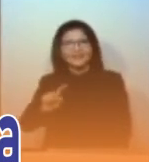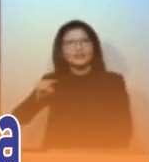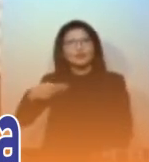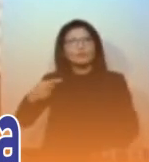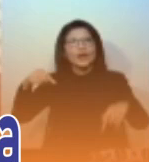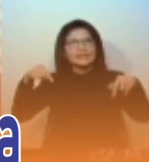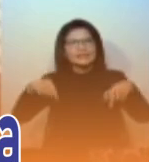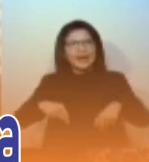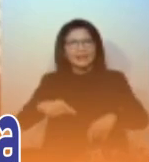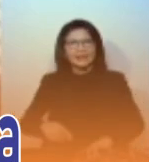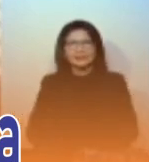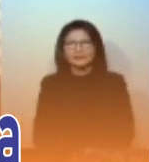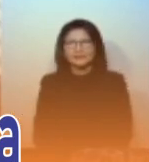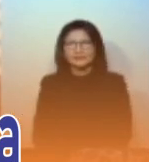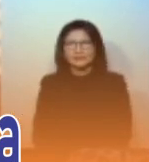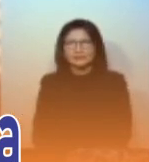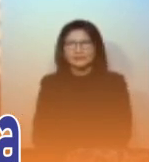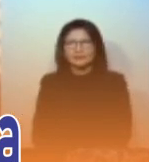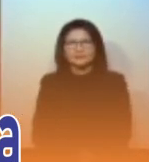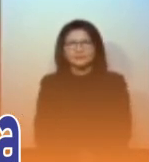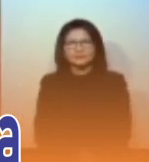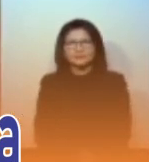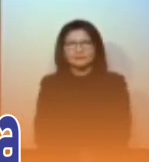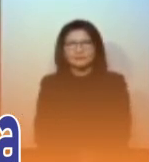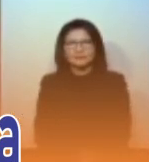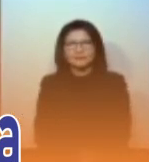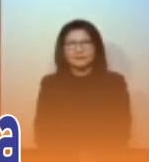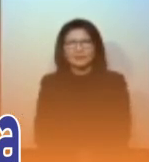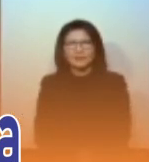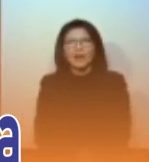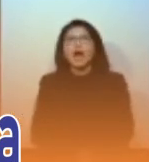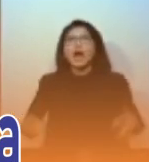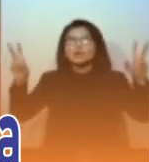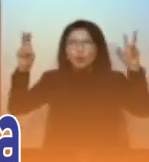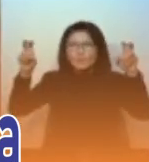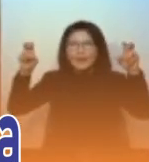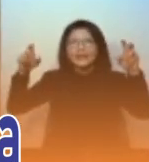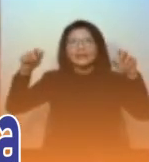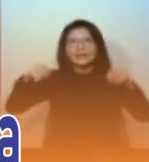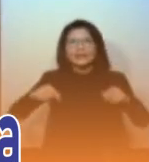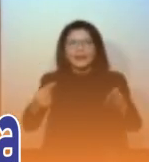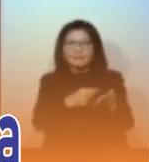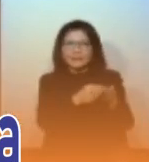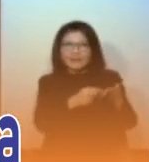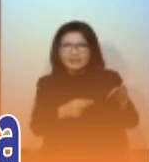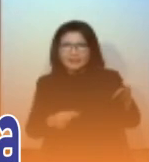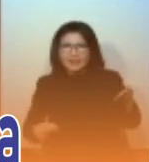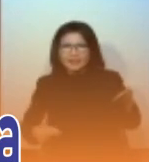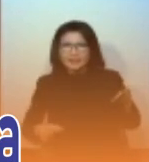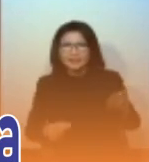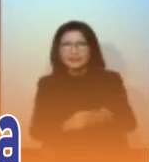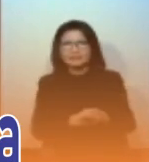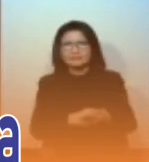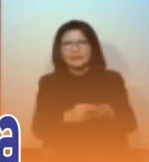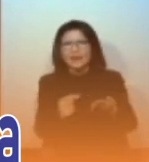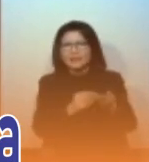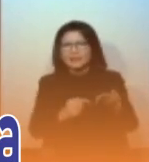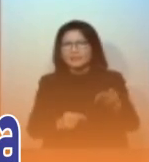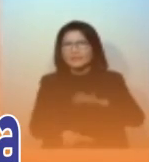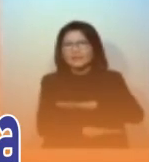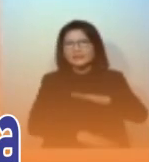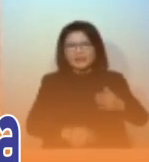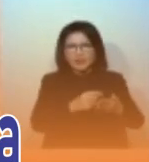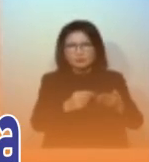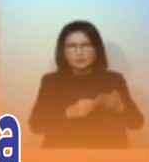dimulai dari sekarang. Terima kasih Pak Prabowo. Isu ini sangat kontekstual dan saya kira dari pertanyaan masyarakat